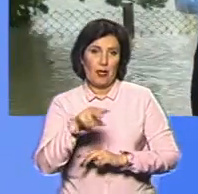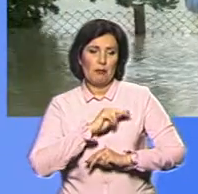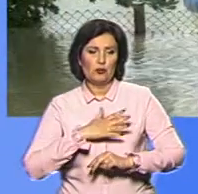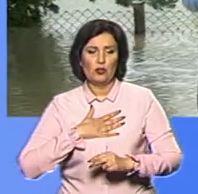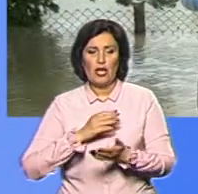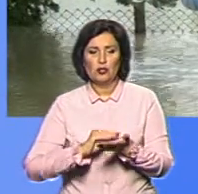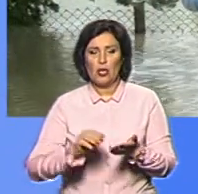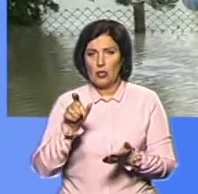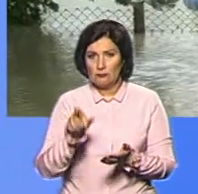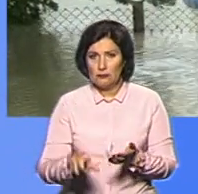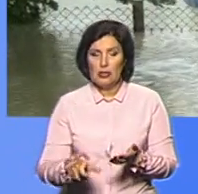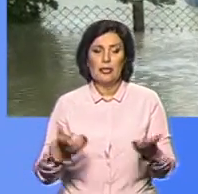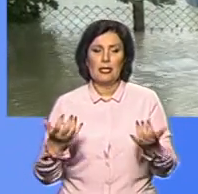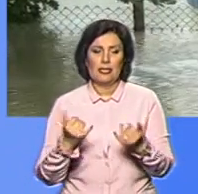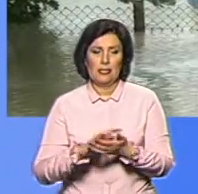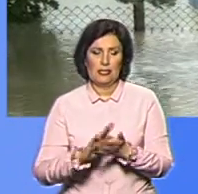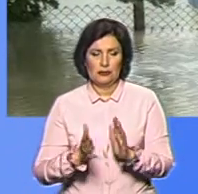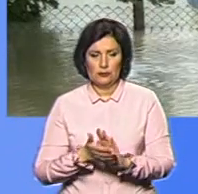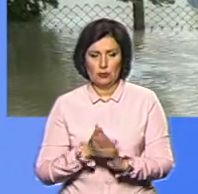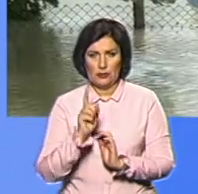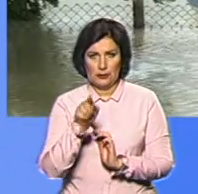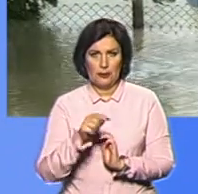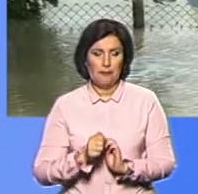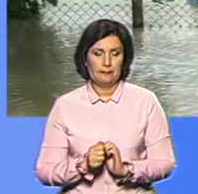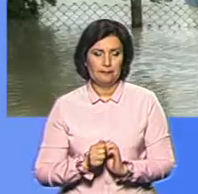Алла Подлєсна. Алло, яка нині ситуація там?